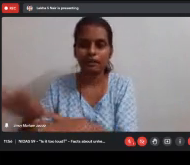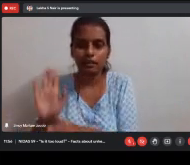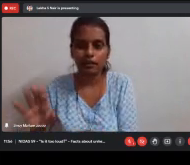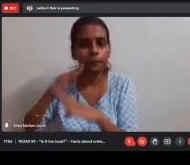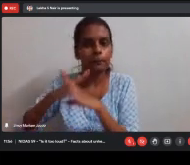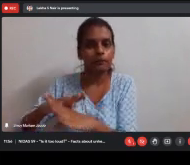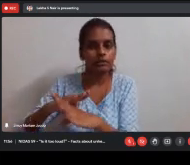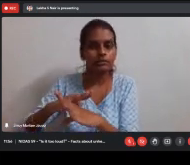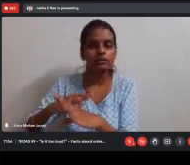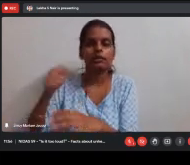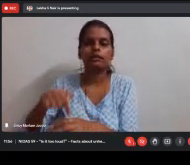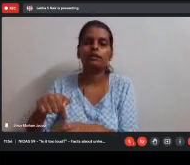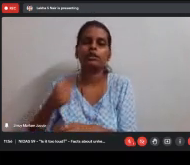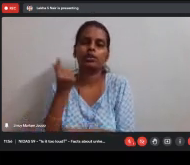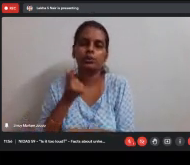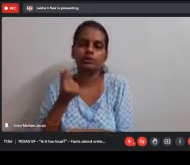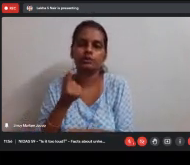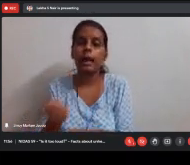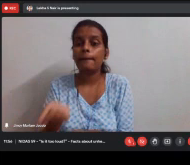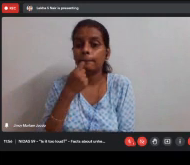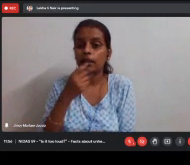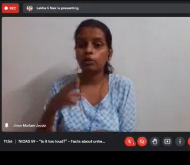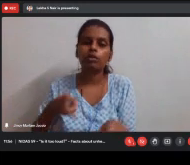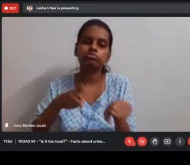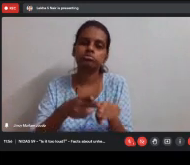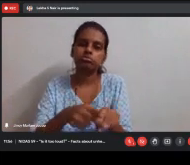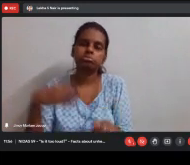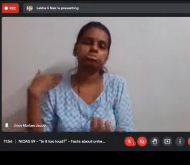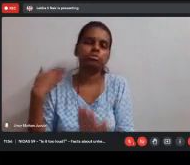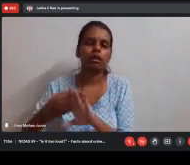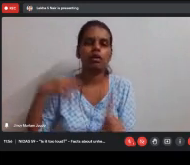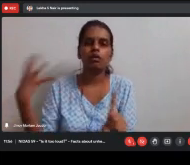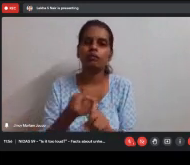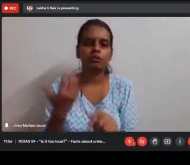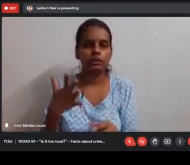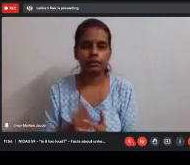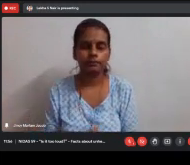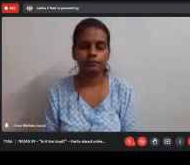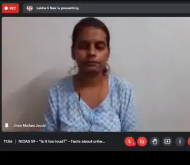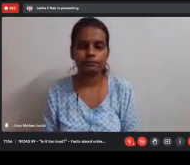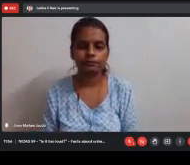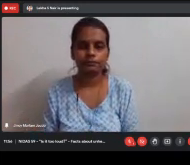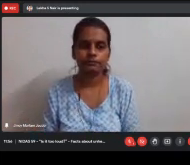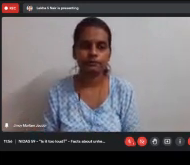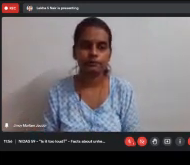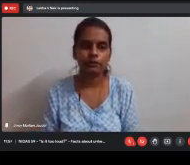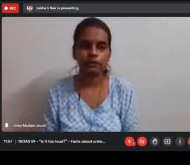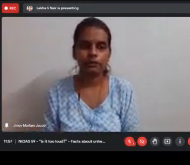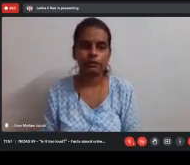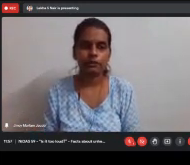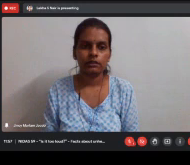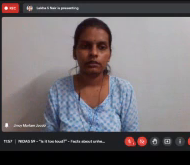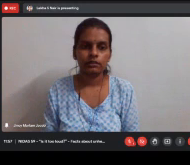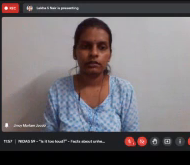അല്ല ഫ്രീ റാഡിക്കൽസ് ഒരുപാട് ഉണ്ടാകുന്നുണ്ട്. അപ്പൊ ആ ഉണ്ടായ റാഡിക്കൽസ് പിന്നെയും ഹെൽത്തി സെൽസിനെ അഫക്ട് ചെയ്യാതിരിക്കാനുള്ള ചികിത്സകളാണ്